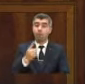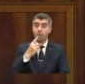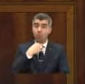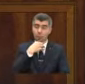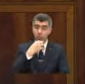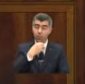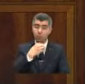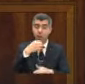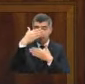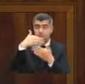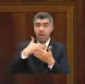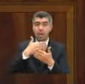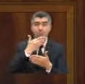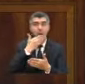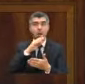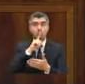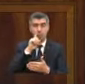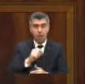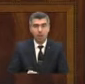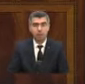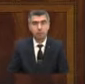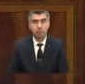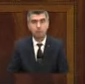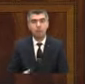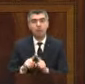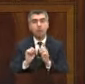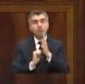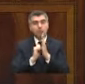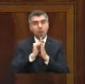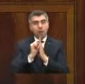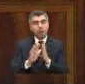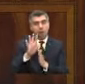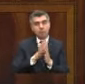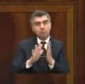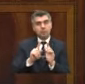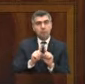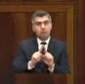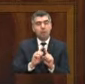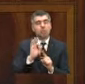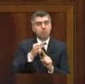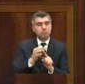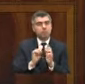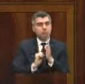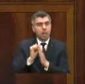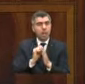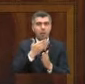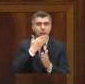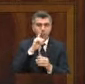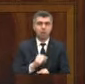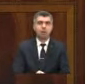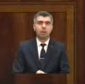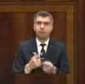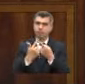أن المغرب الحمد لله حقق نجاحات في عدة أوراش كبرى